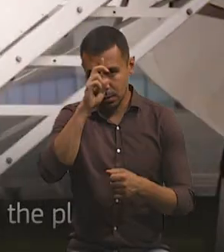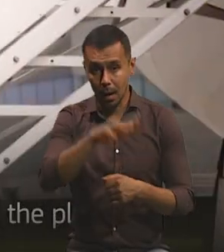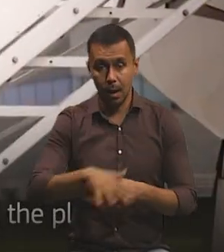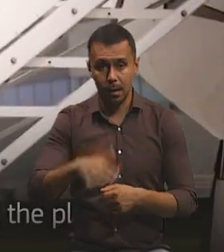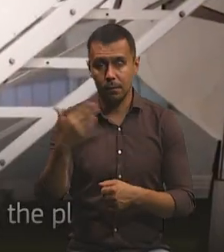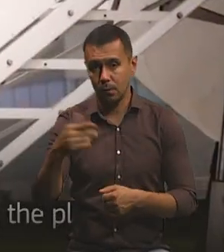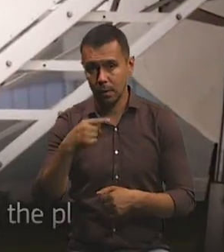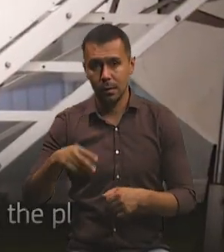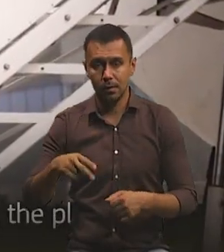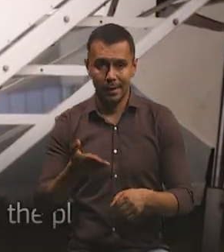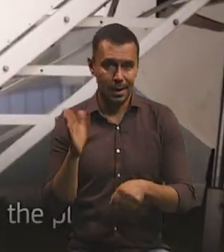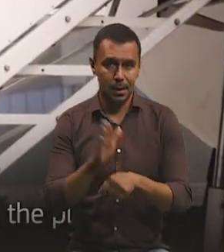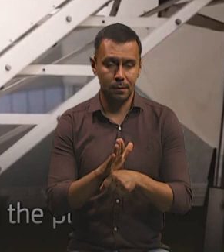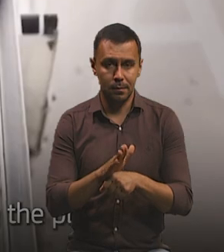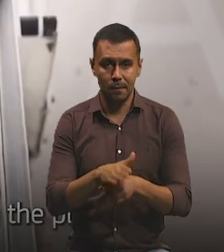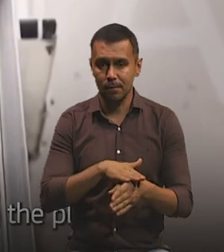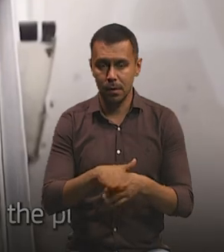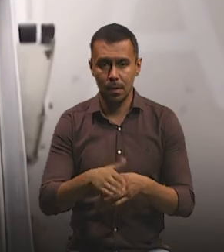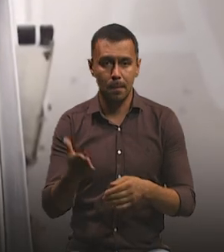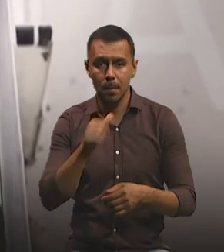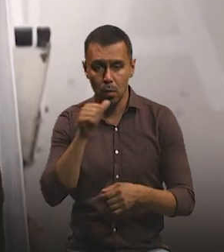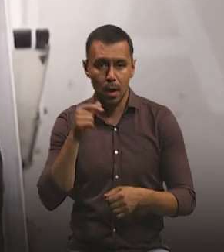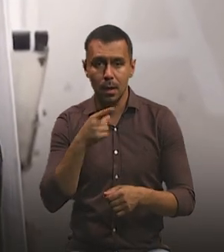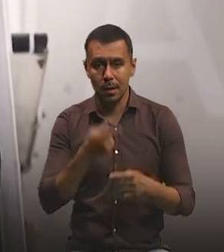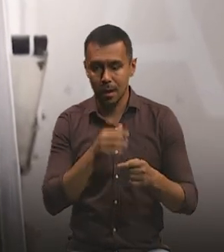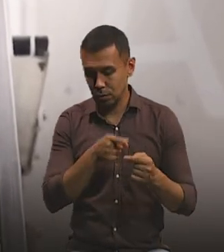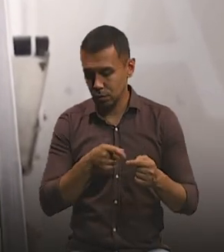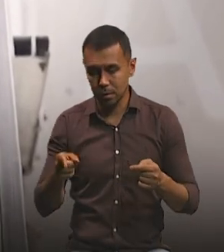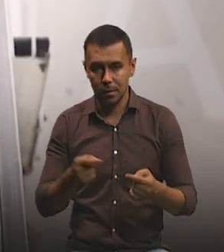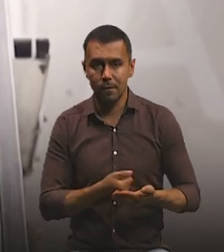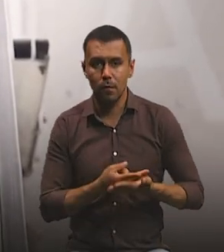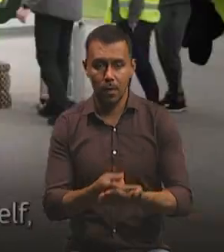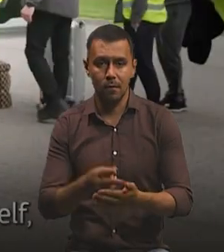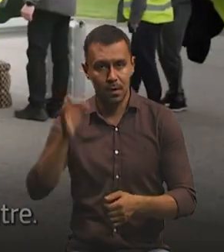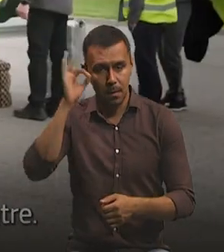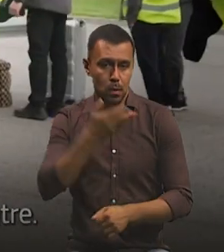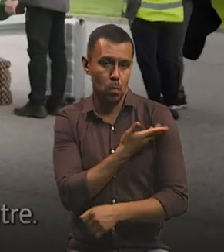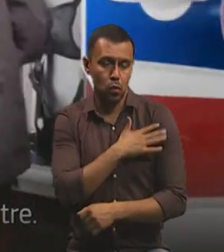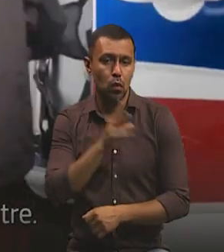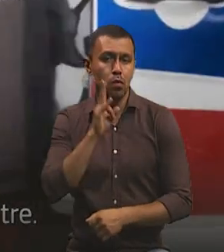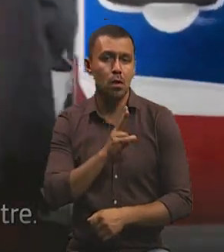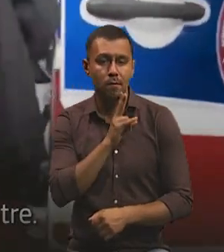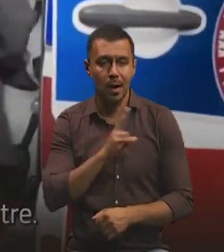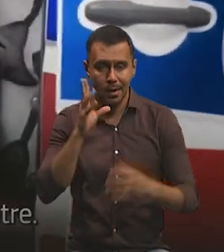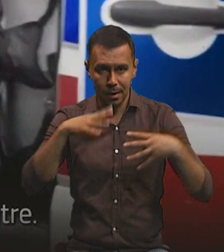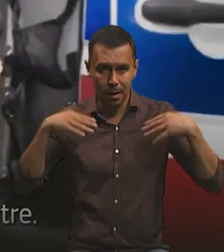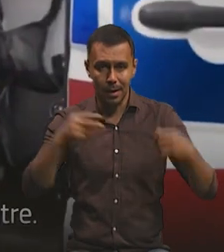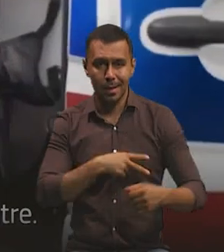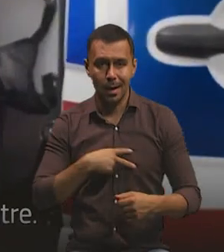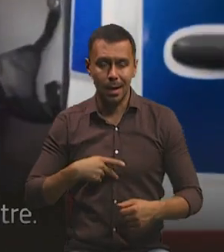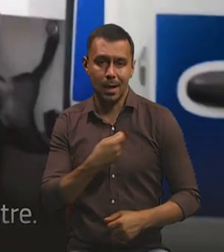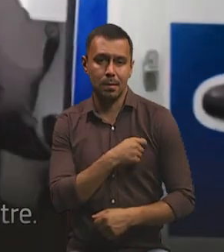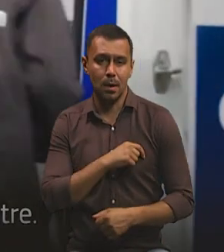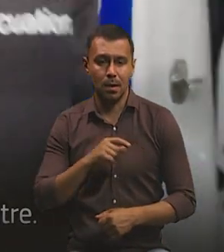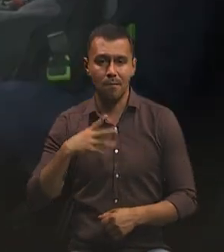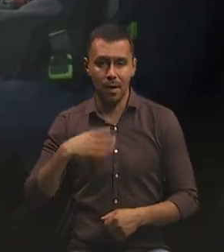За його словами, директиву активізували минулого року і за цей час евакуювали на лікування в Німеччину, Польщу, Норвегію, Нідерланди, Данію, Іспанію, Францію